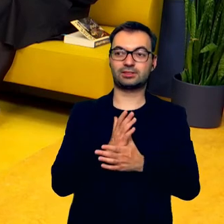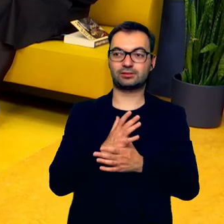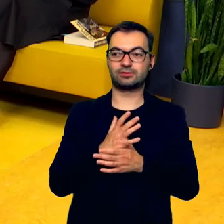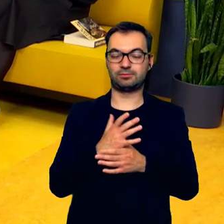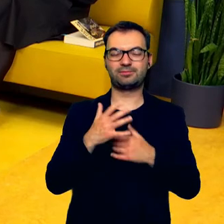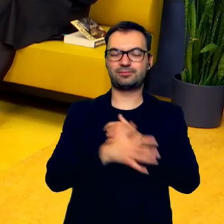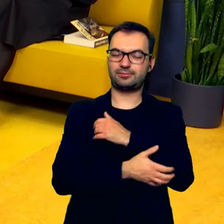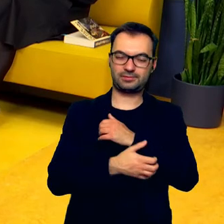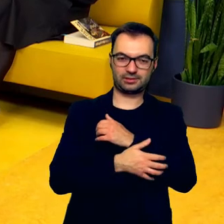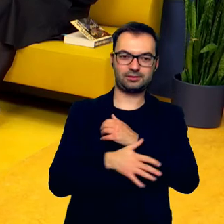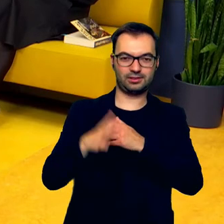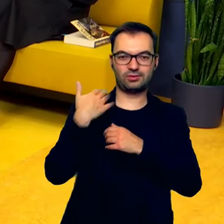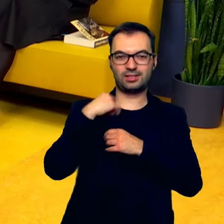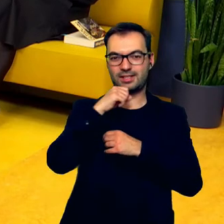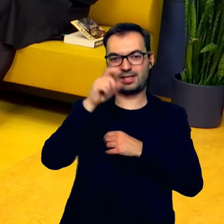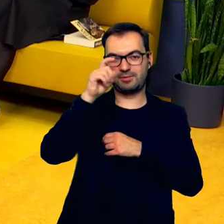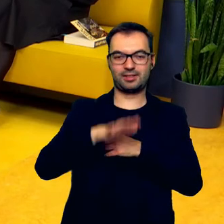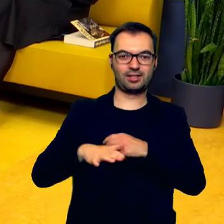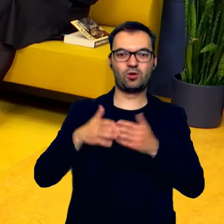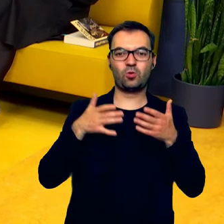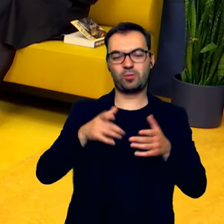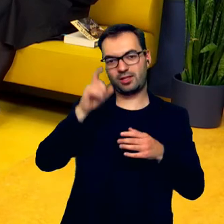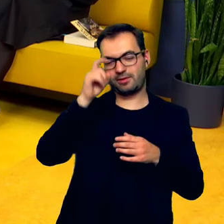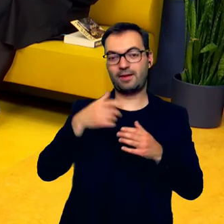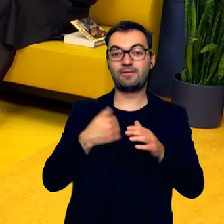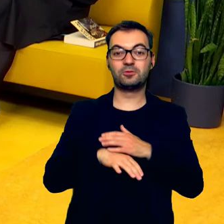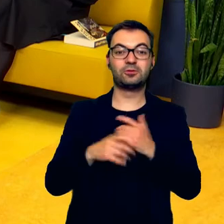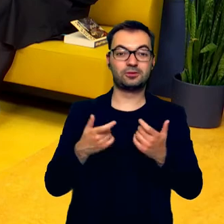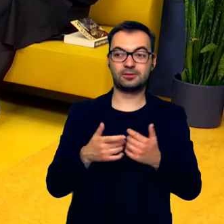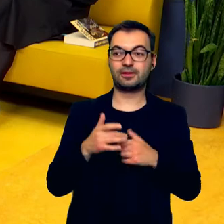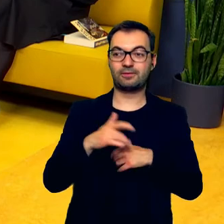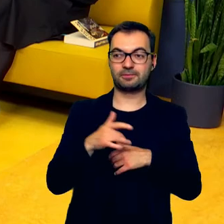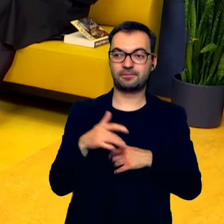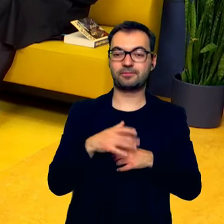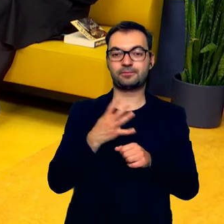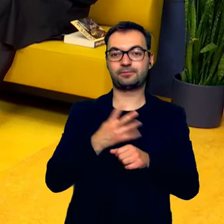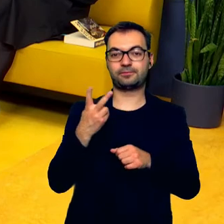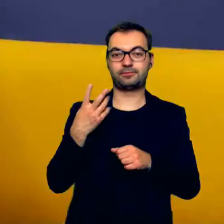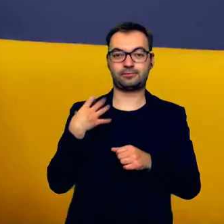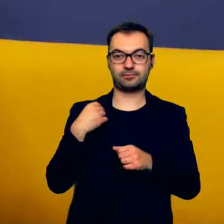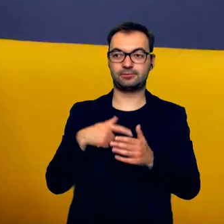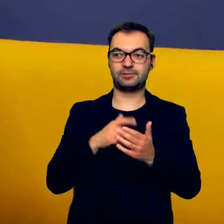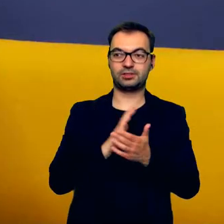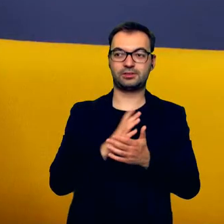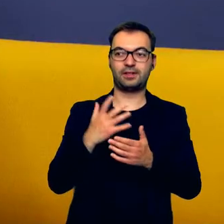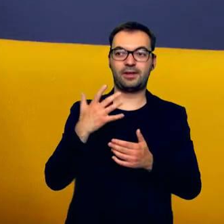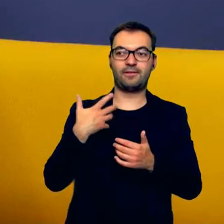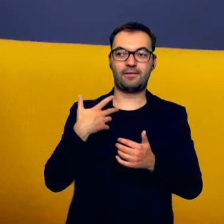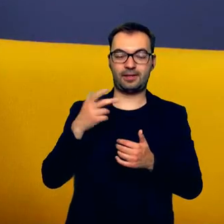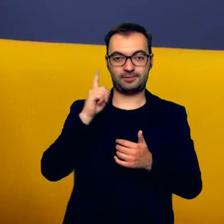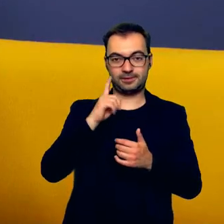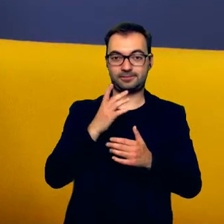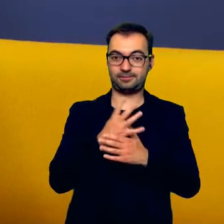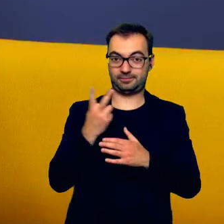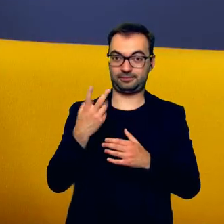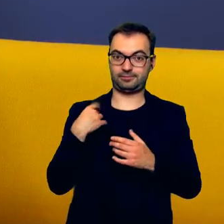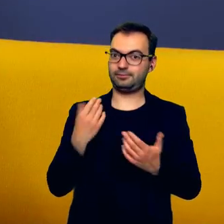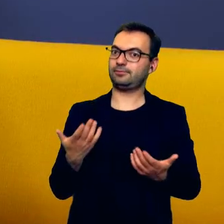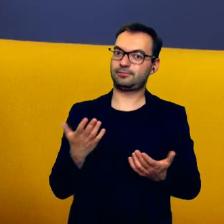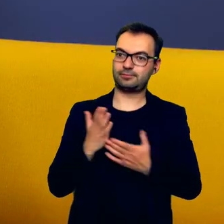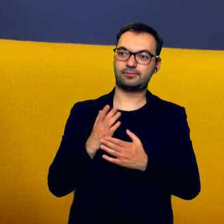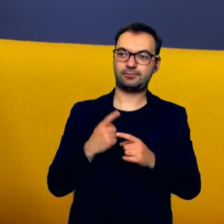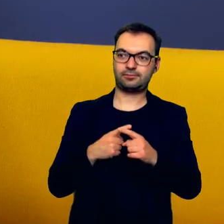to były biedne rejony Niemiec, bo to groby niemieckie. Tak. Wyszło, że 42 lata to była średnia wieku mężczyzn. Także to się